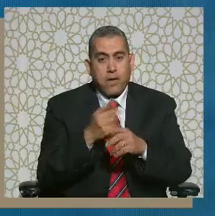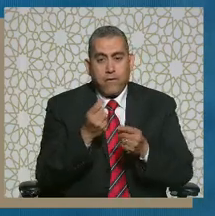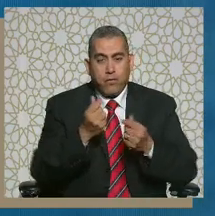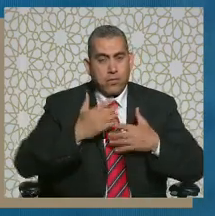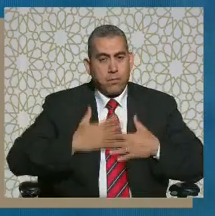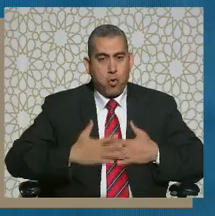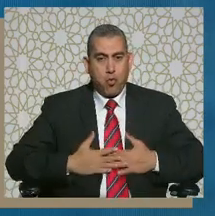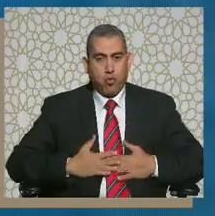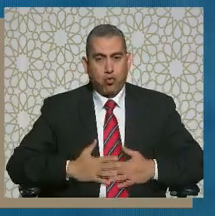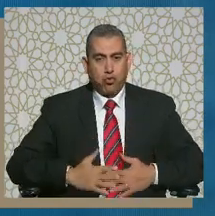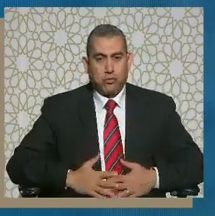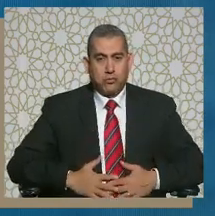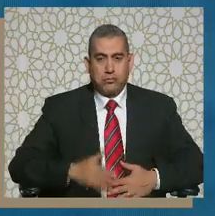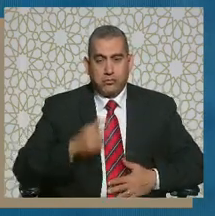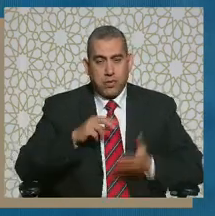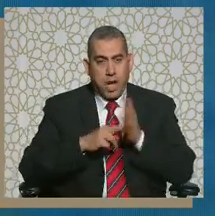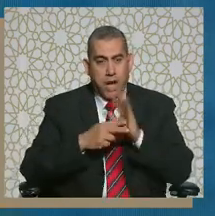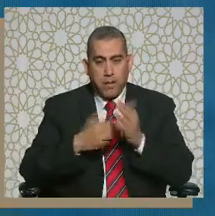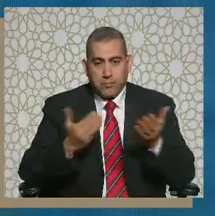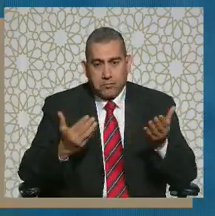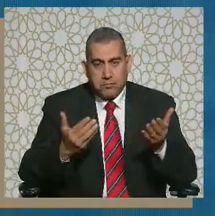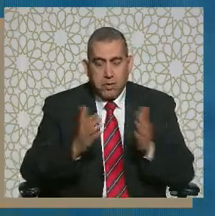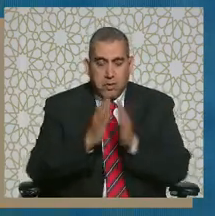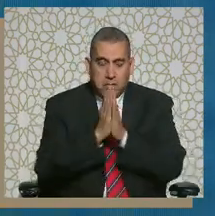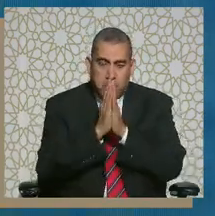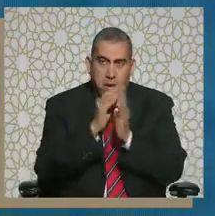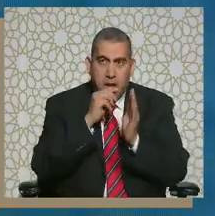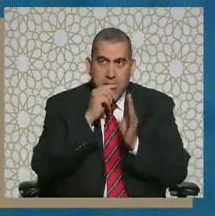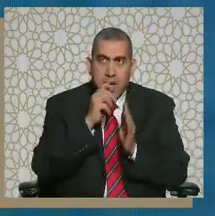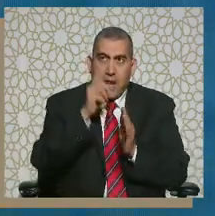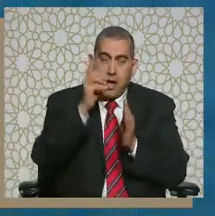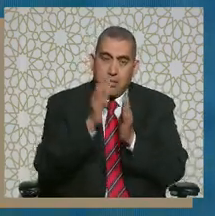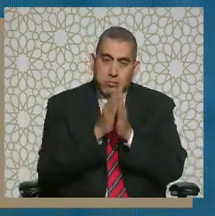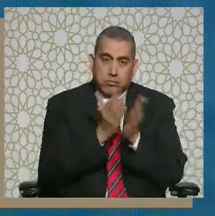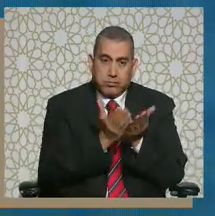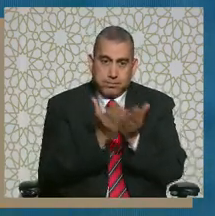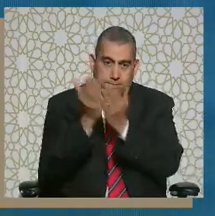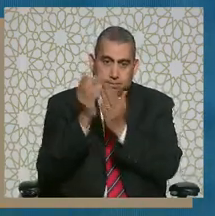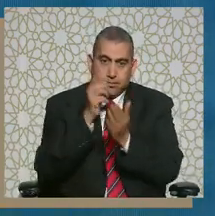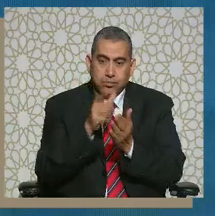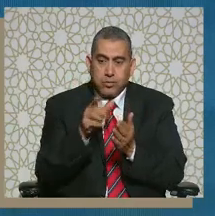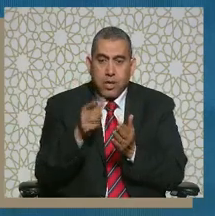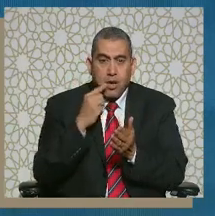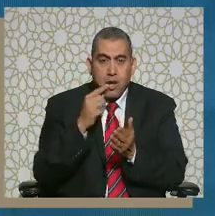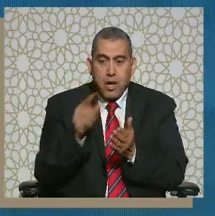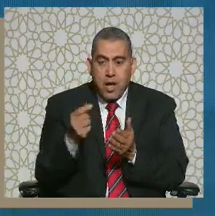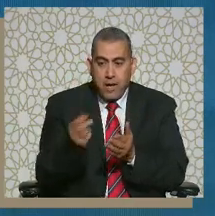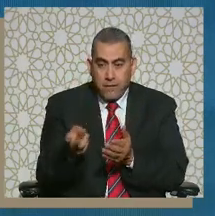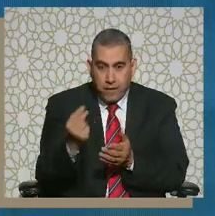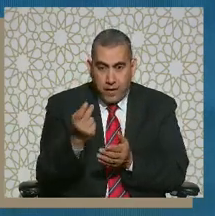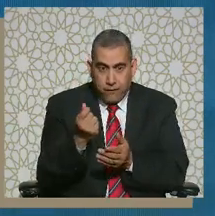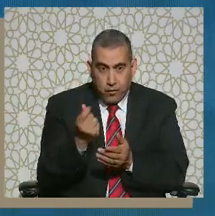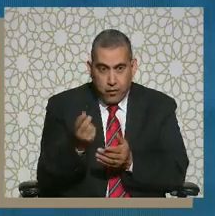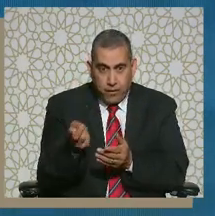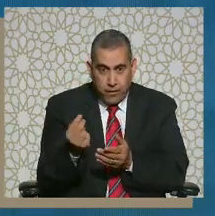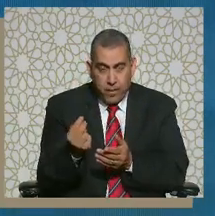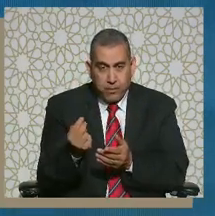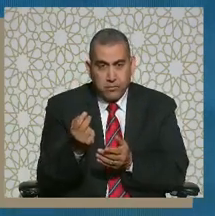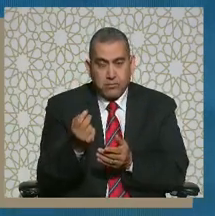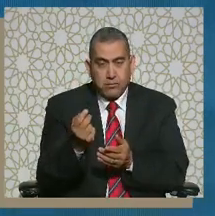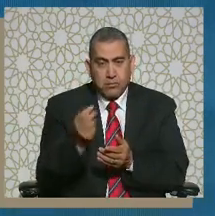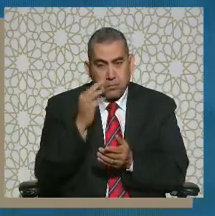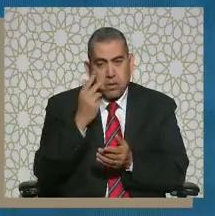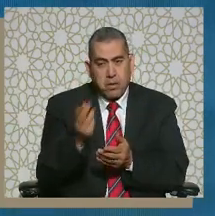دلوقتي هو يعمل ايه دلوقتي يتوب الى الله سبحانه وتعالى وتظل هذه الاموال هتبقى الاموال دي اللي هو سرقها